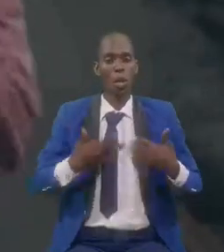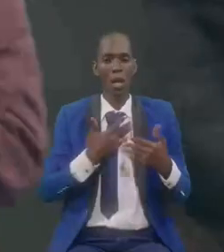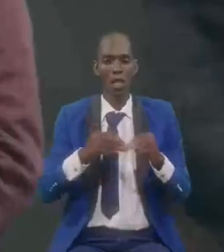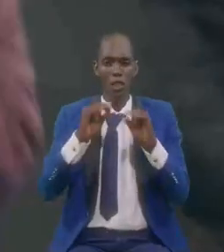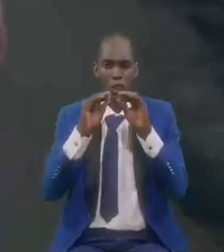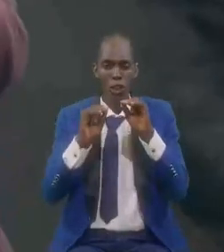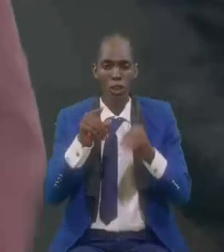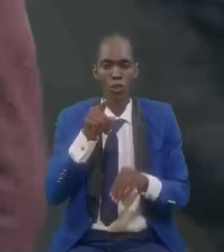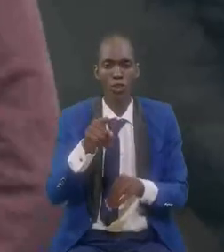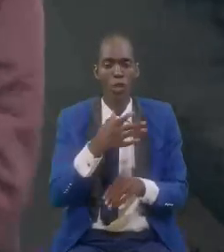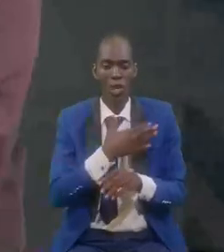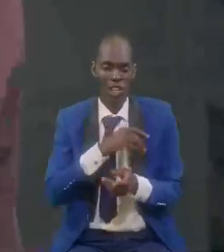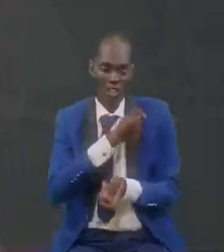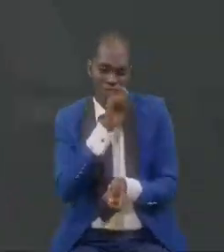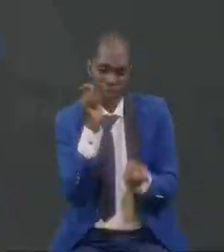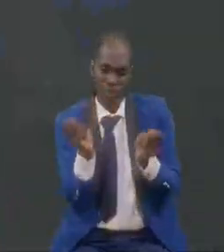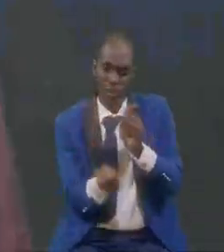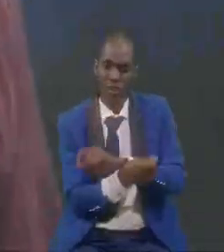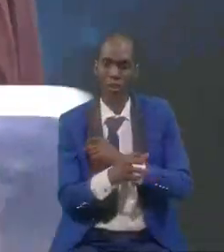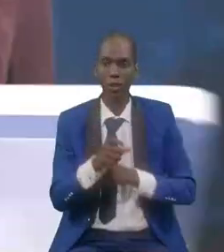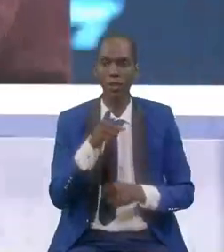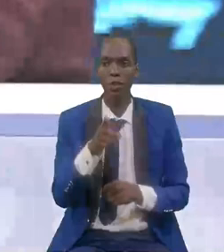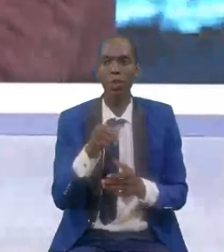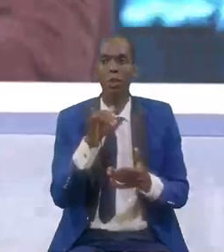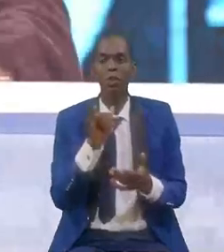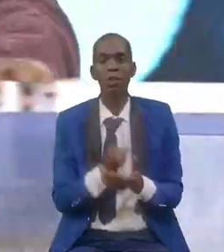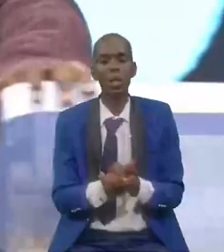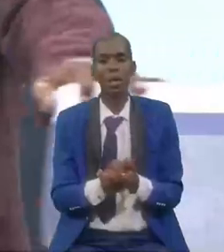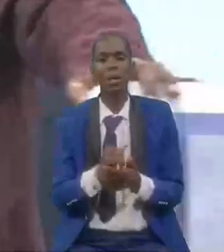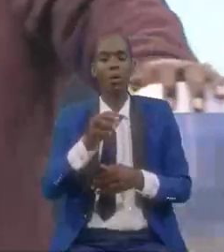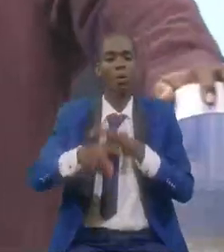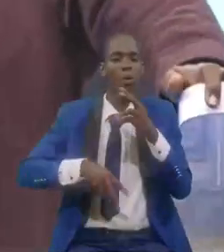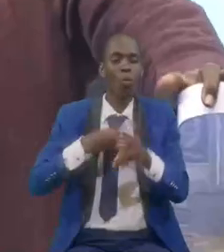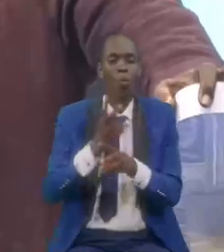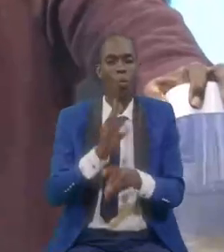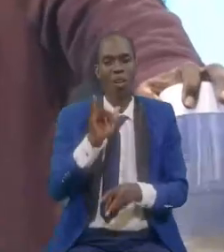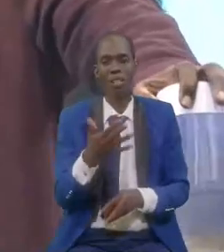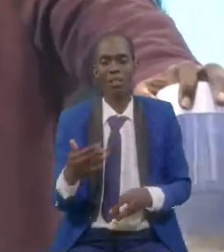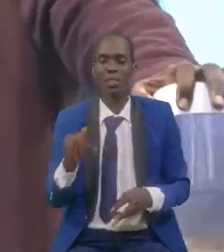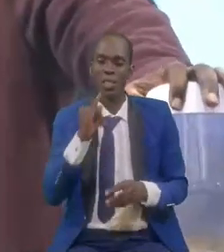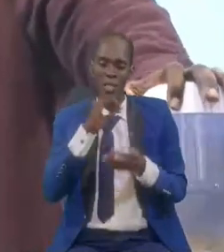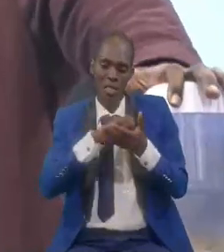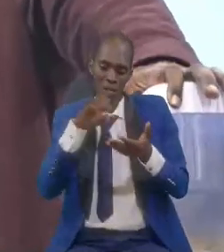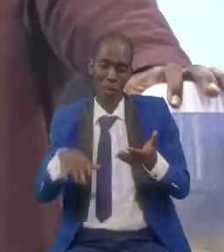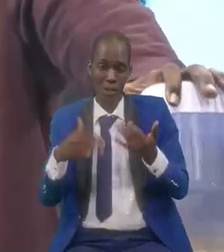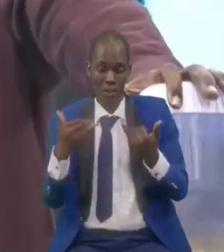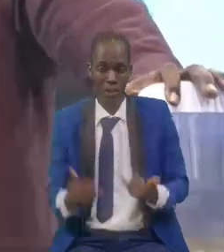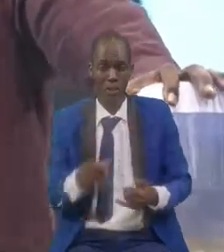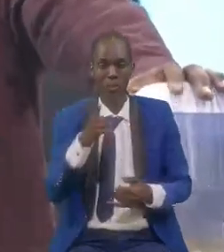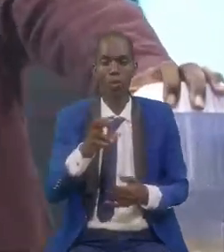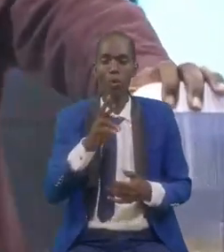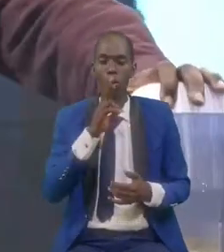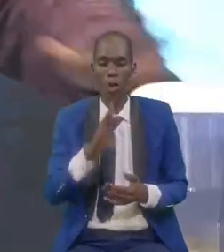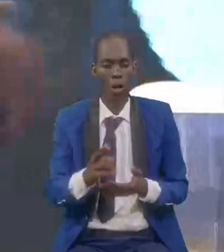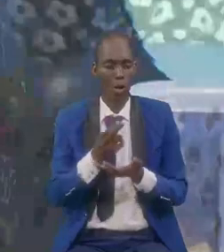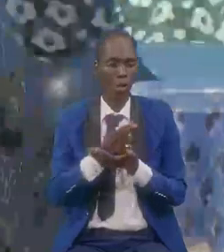t'enseigne et elle te transforme que l'impiété est ôtée et maintenant tu es pieux,